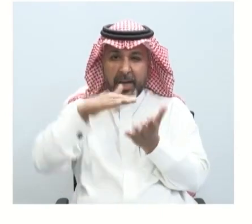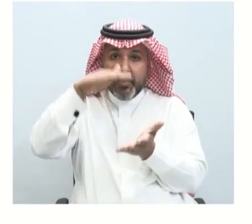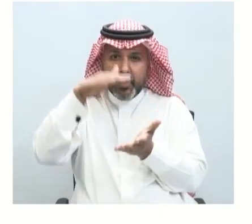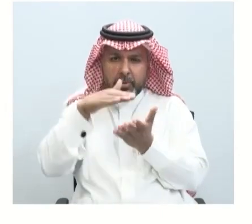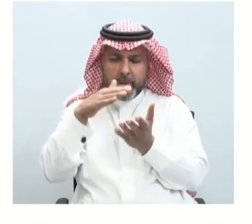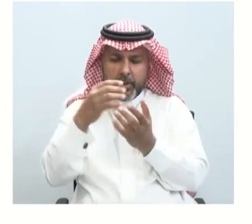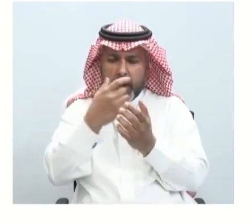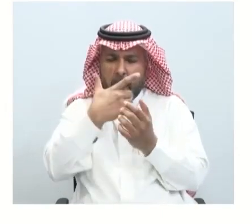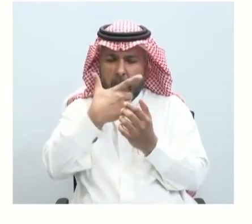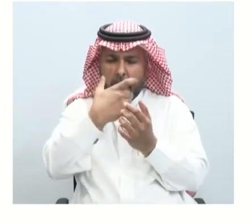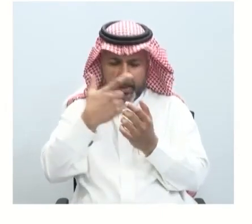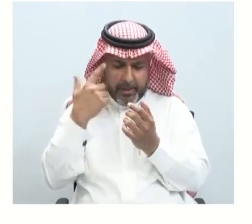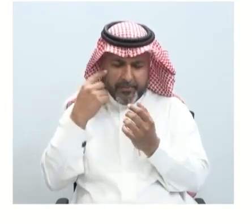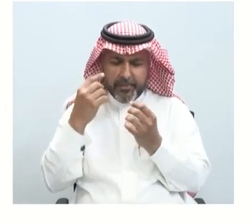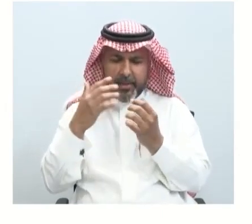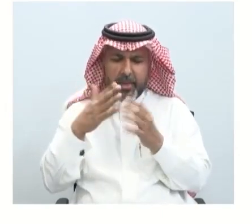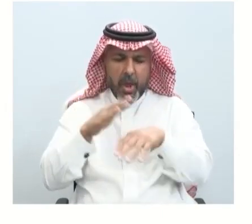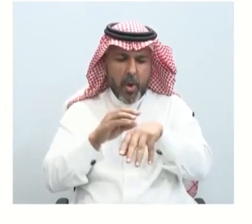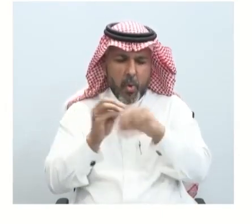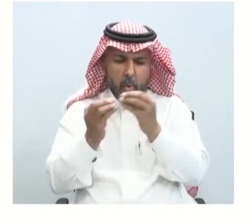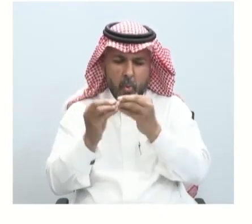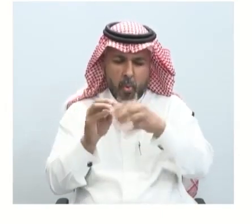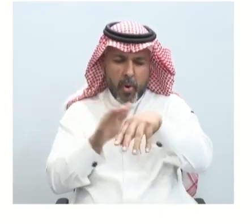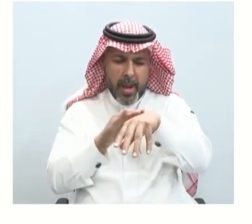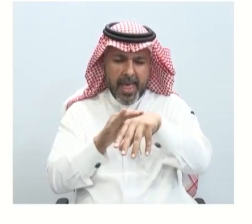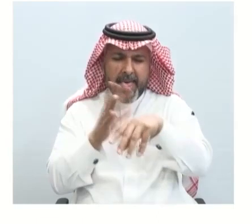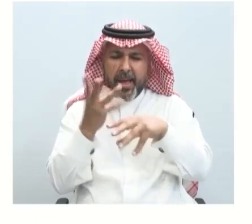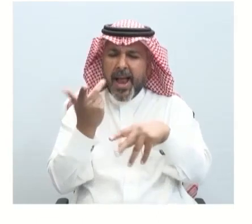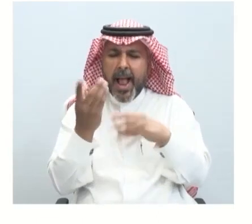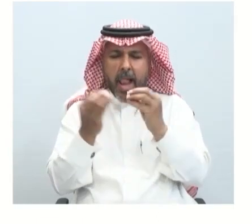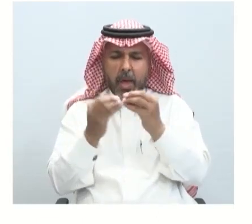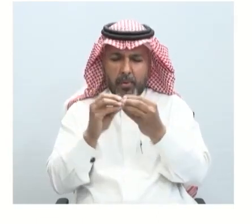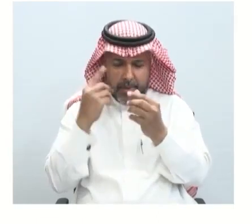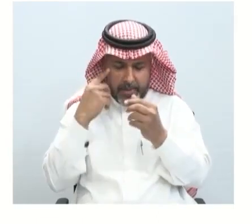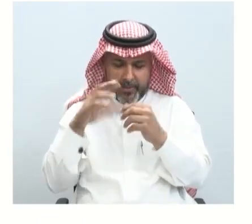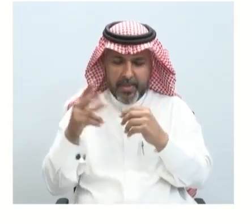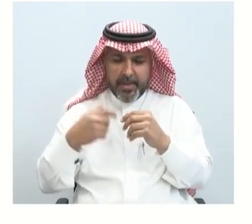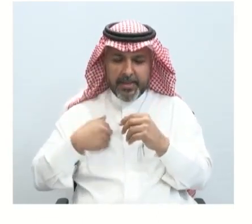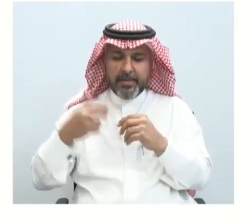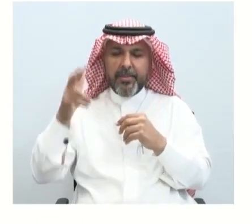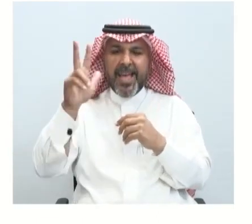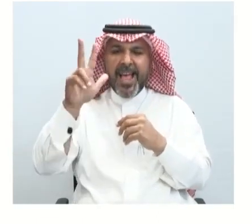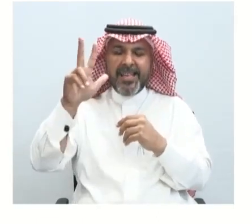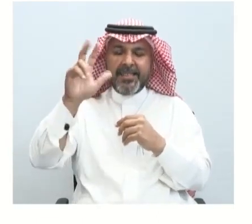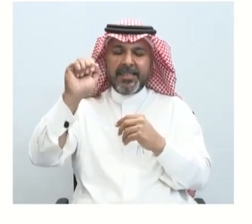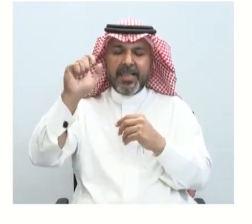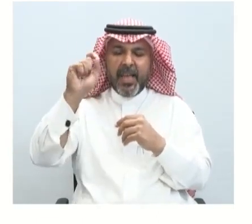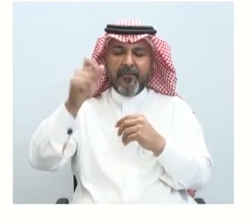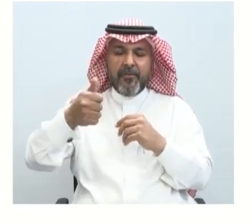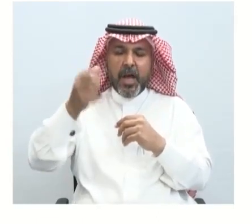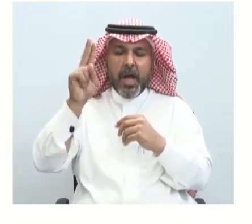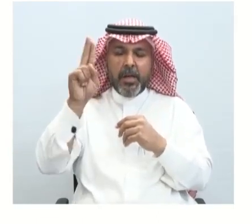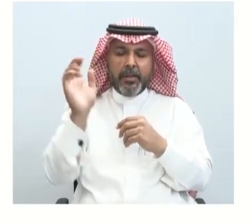الجينات اظهرنا هذه الصوره في درسنا الماضي نلاحظ هذا الترتيب لهذه الاجزاء هنا في الجزء الاول تظهر معنا هذه